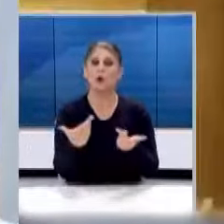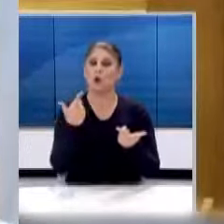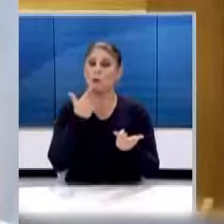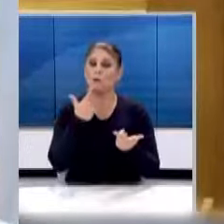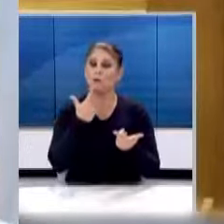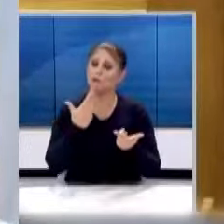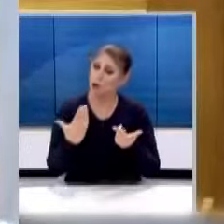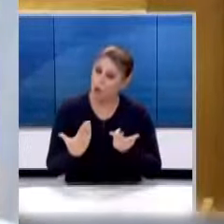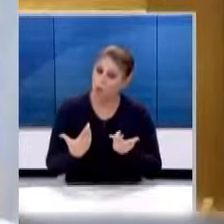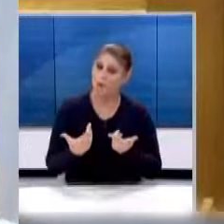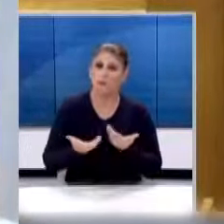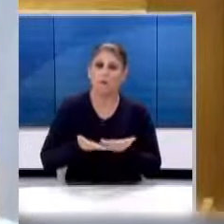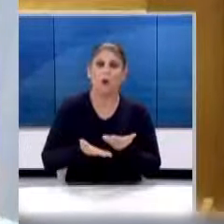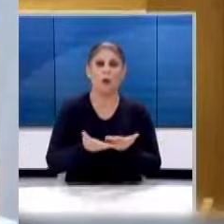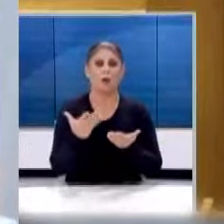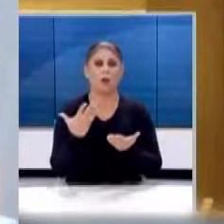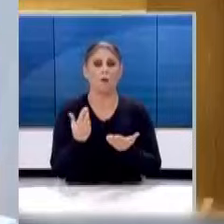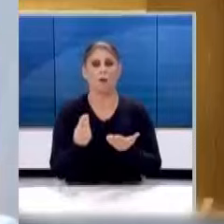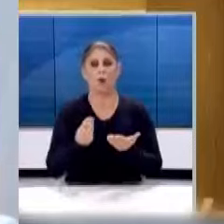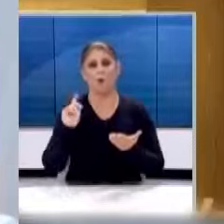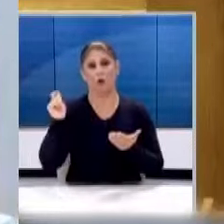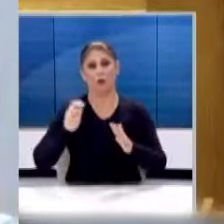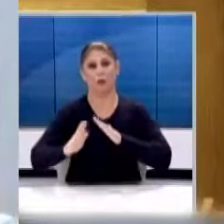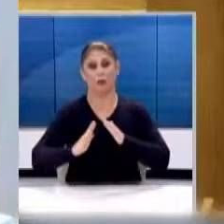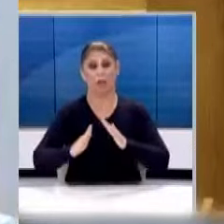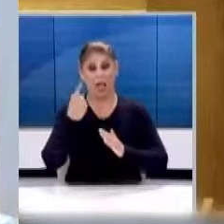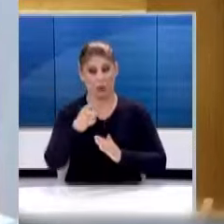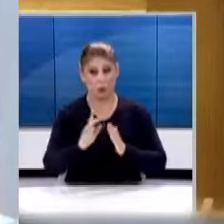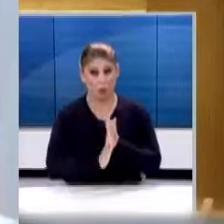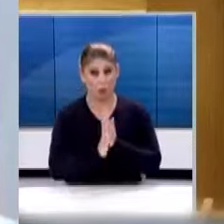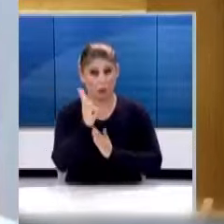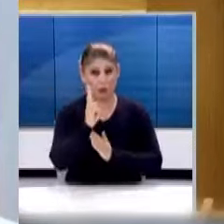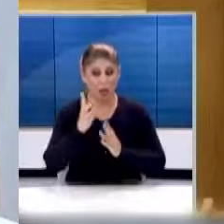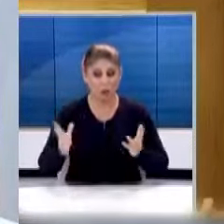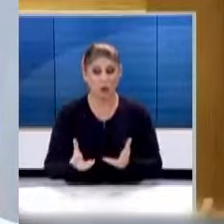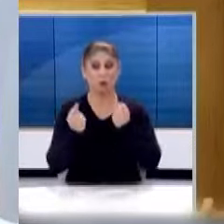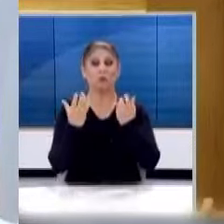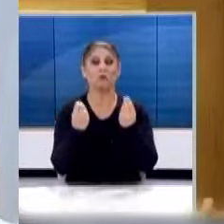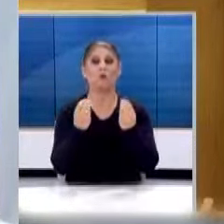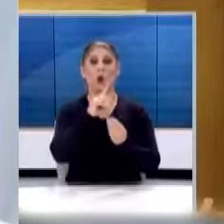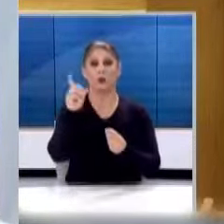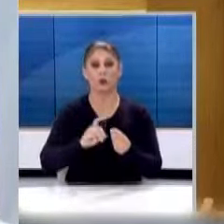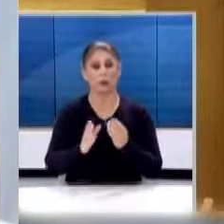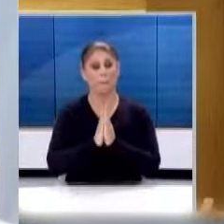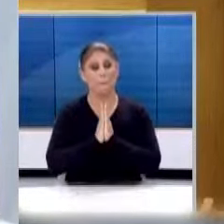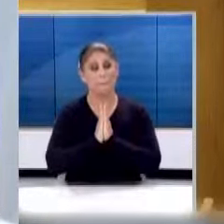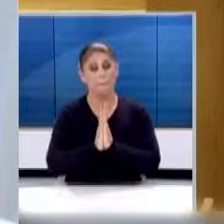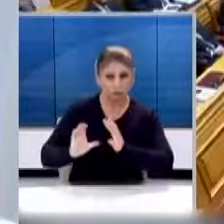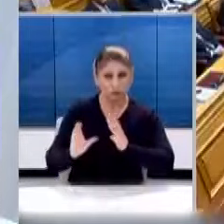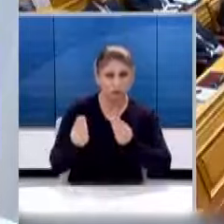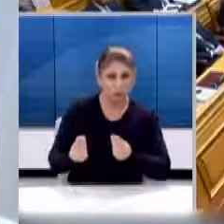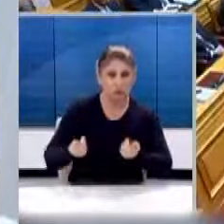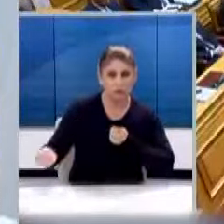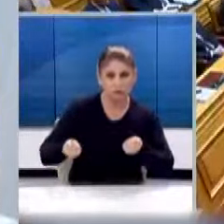της ριζοσπαστικής αριστεράς. Σε αυτή πλέον την πολυδιάσπαση προστίθεται η πολυδιάσπαση στον χώρο